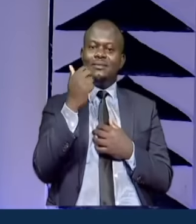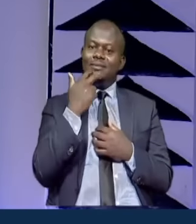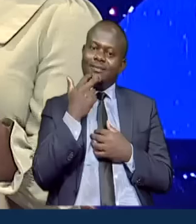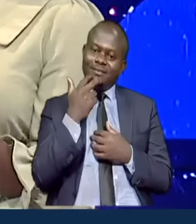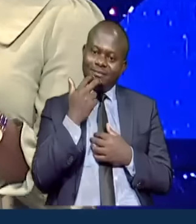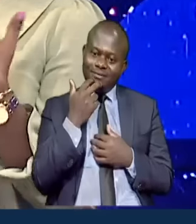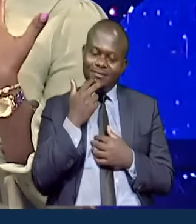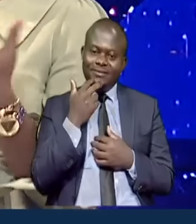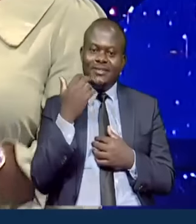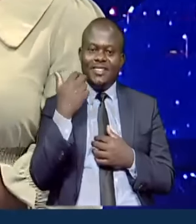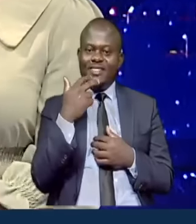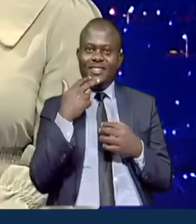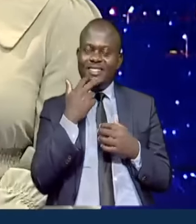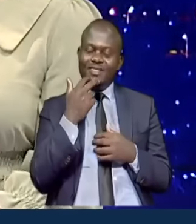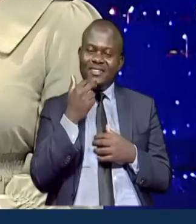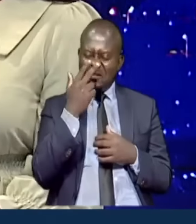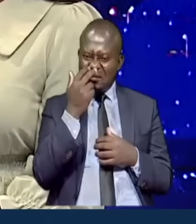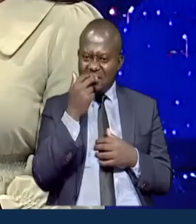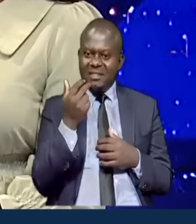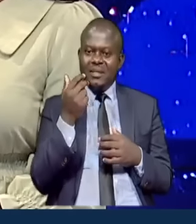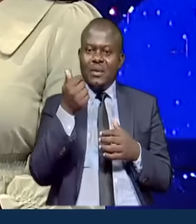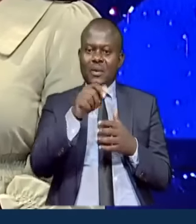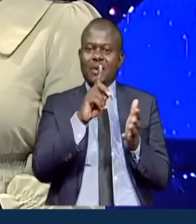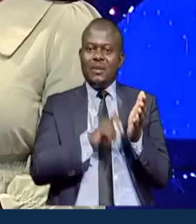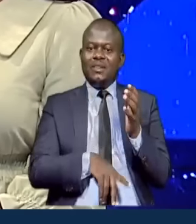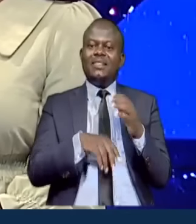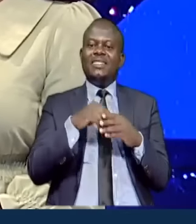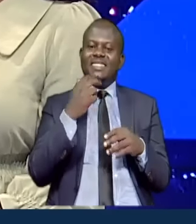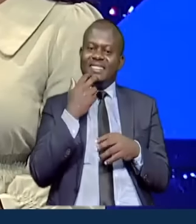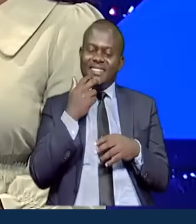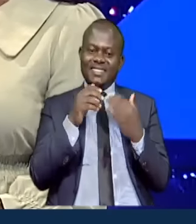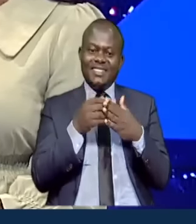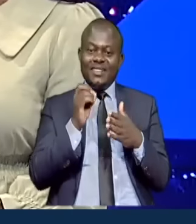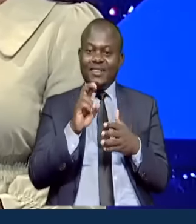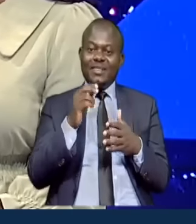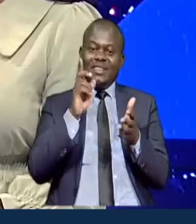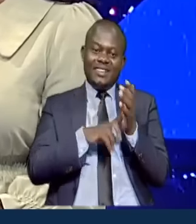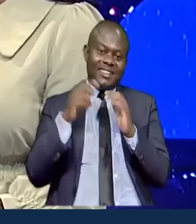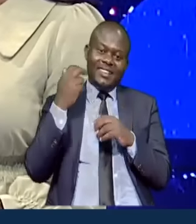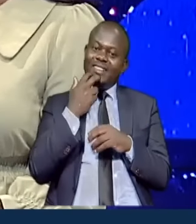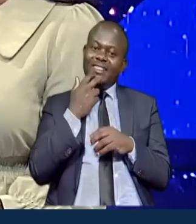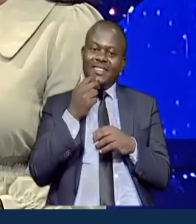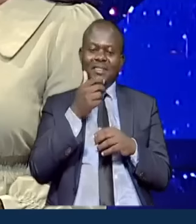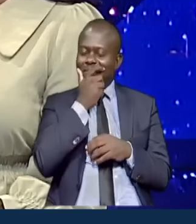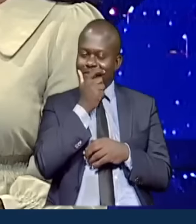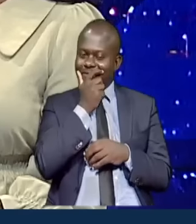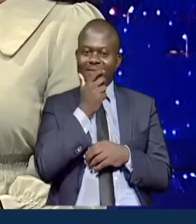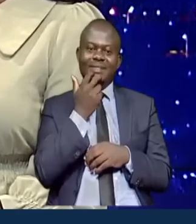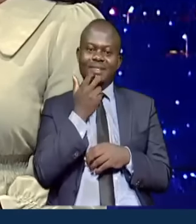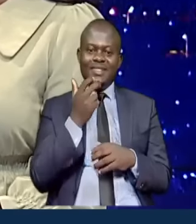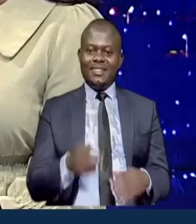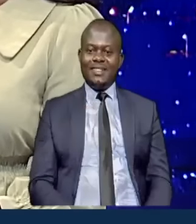abantu uba udusetsa abagukurikiye wowe ni iki kijya kigusetsa cyangwa se ni iki giherutse kugusetsa ukumirwa?